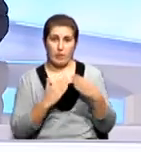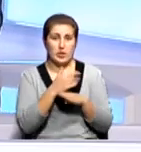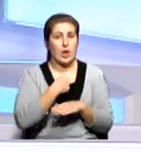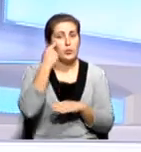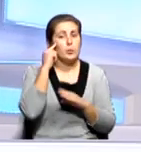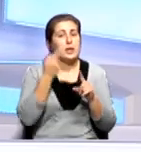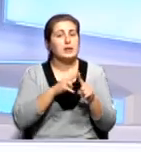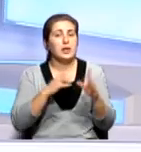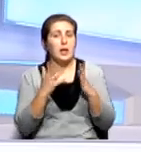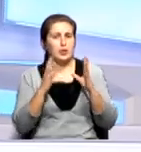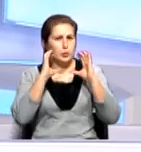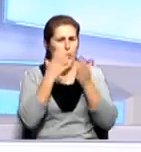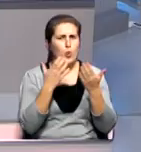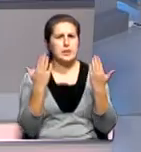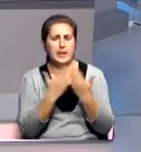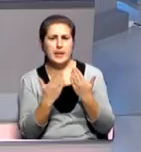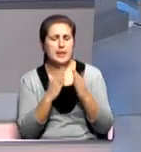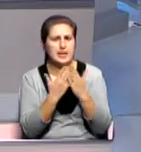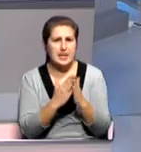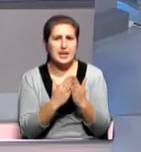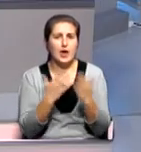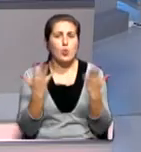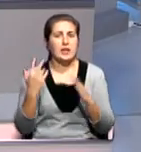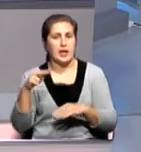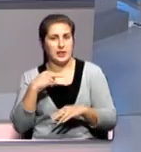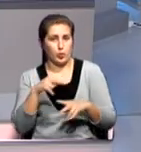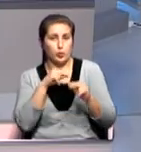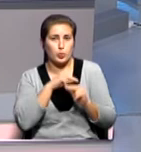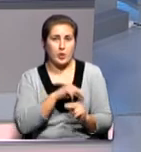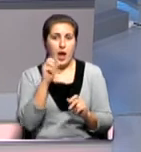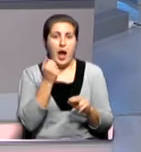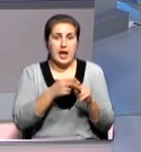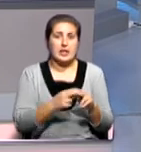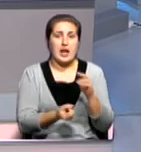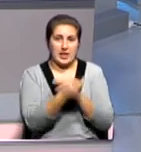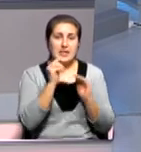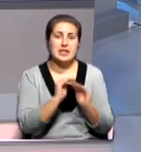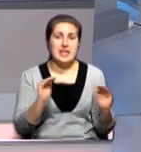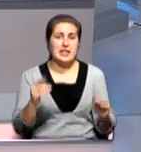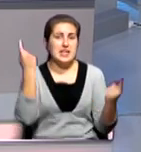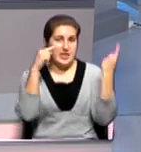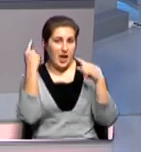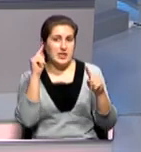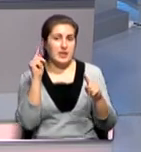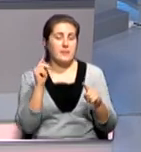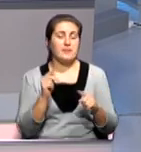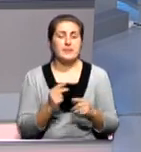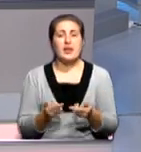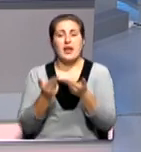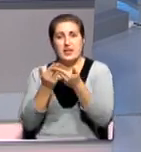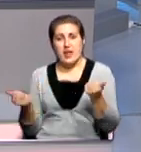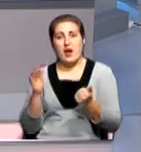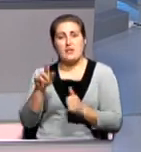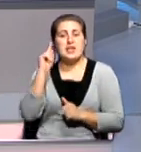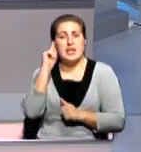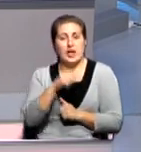подумал что это какая-то серьезная книга какой-то литературный труд это оказывается детские сказки Да вы знаете Еще